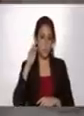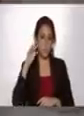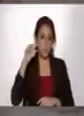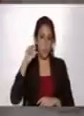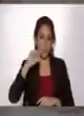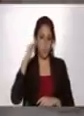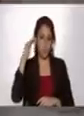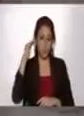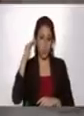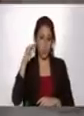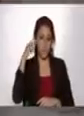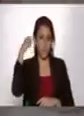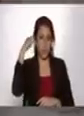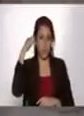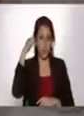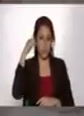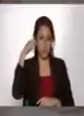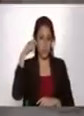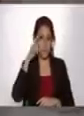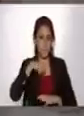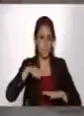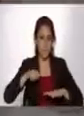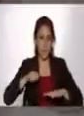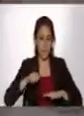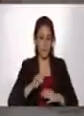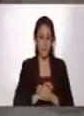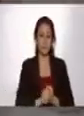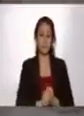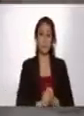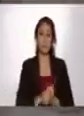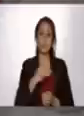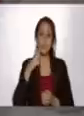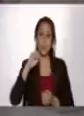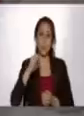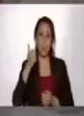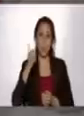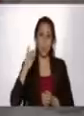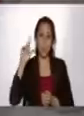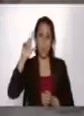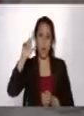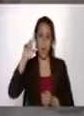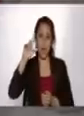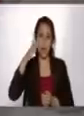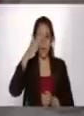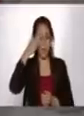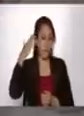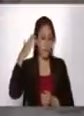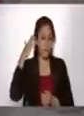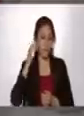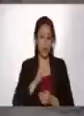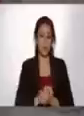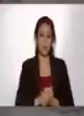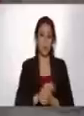عبد الدايم رئيس الدائرة، وعضوية المستشار وائل عزيز حسن والمستشار أحمد توفيق